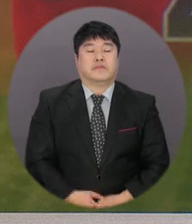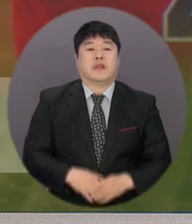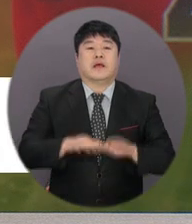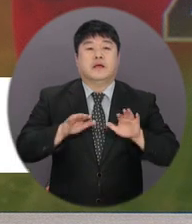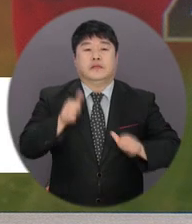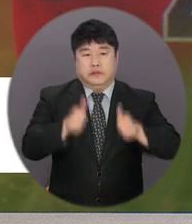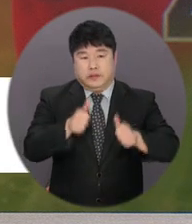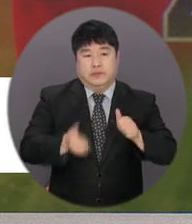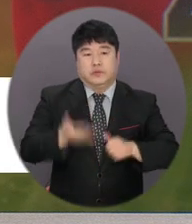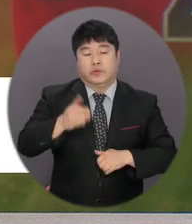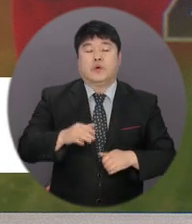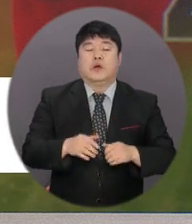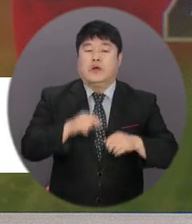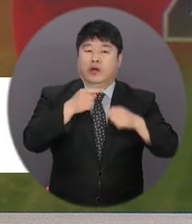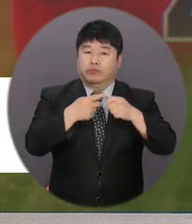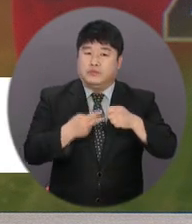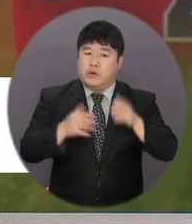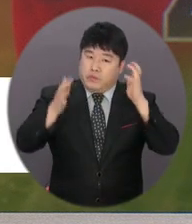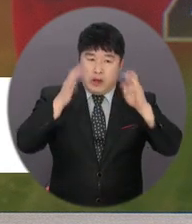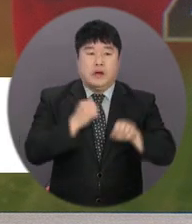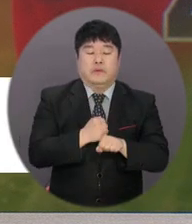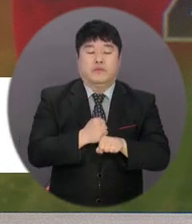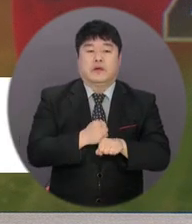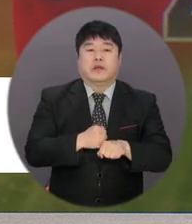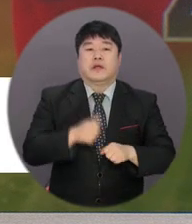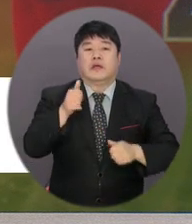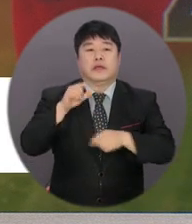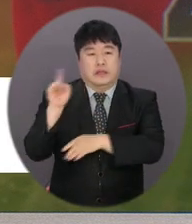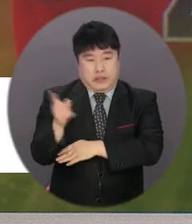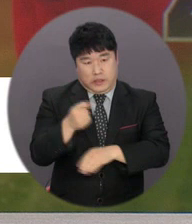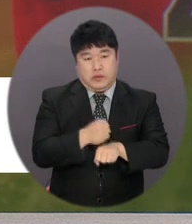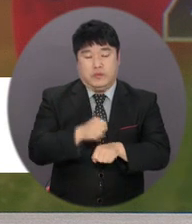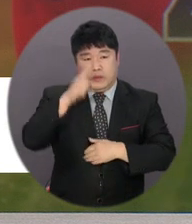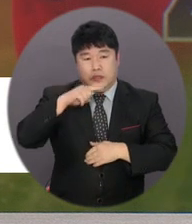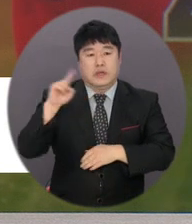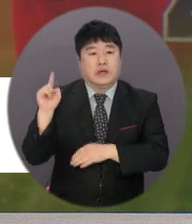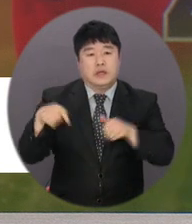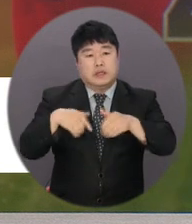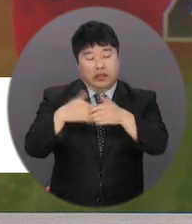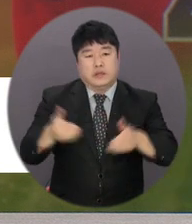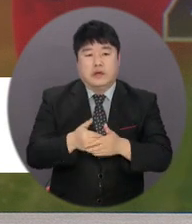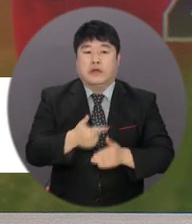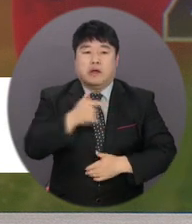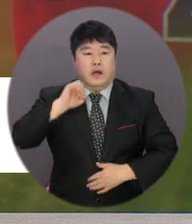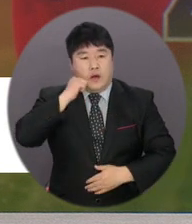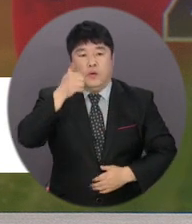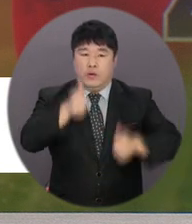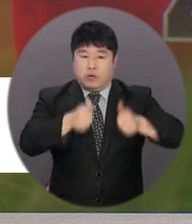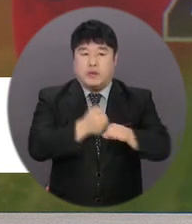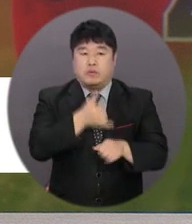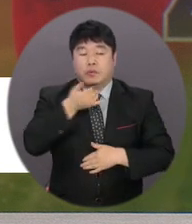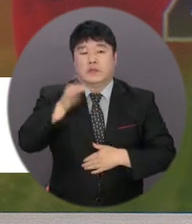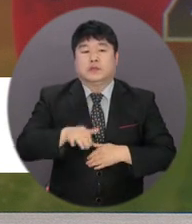시즌 초반 선두권 혼전이 펼쳐지는 프로야구. 기아 타이거즈는 매경기 살얼음판 승부를 연출하고 있습니다.